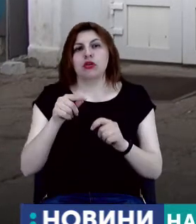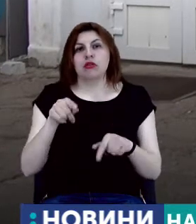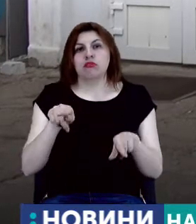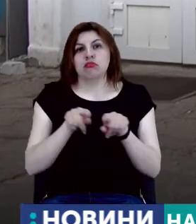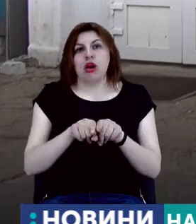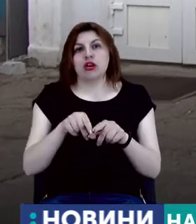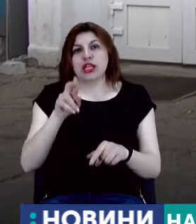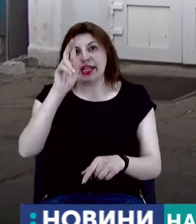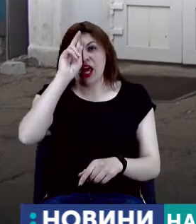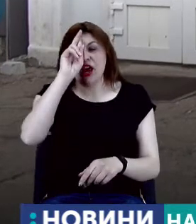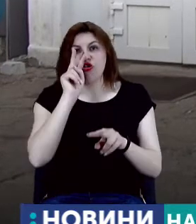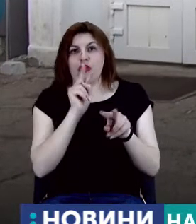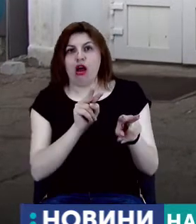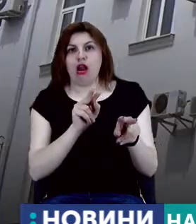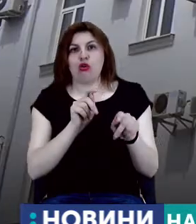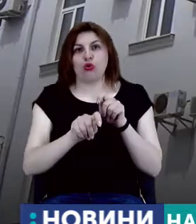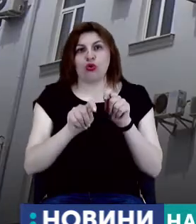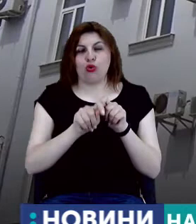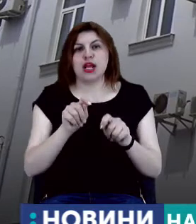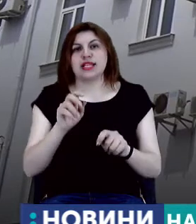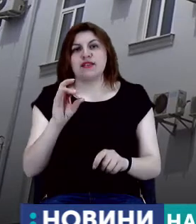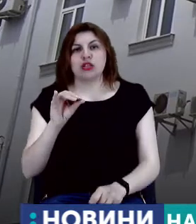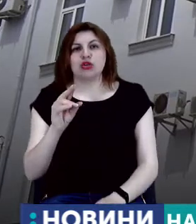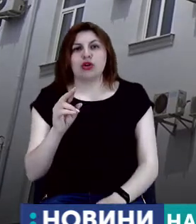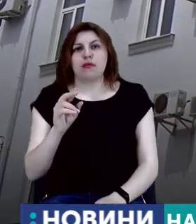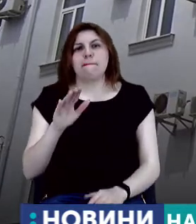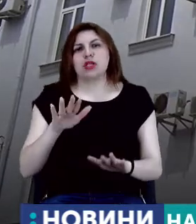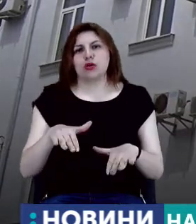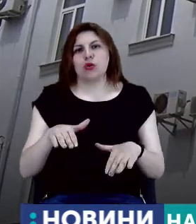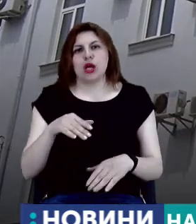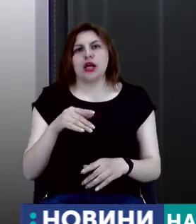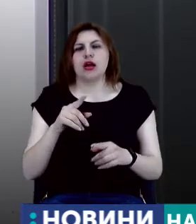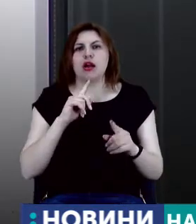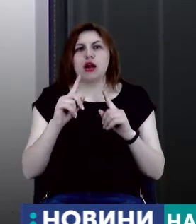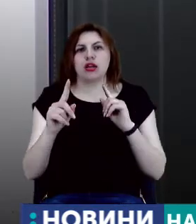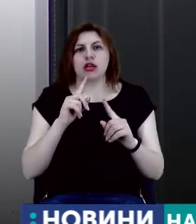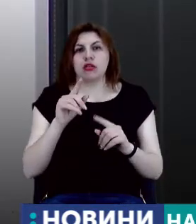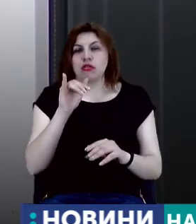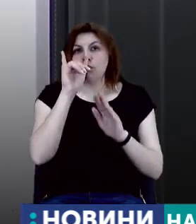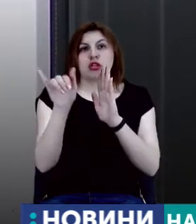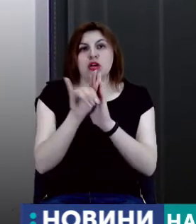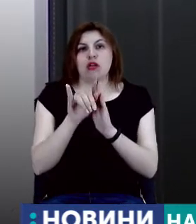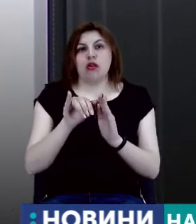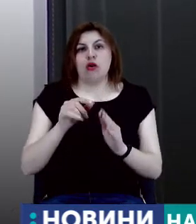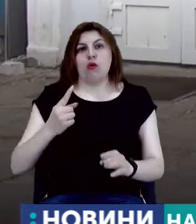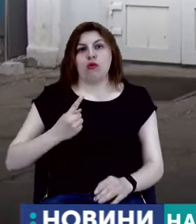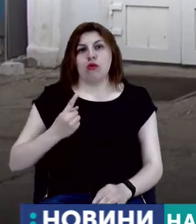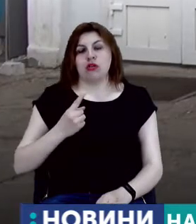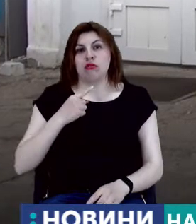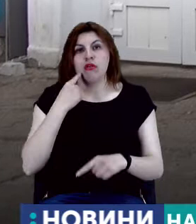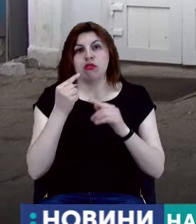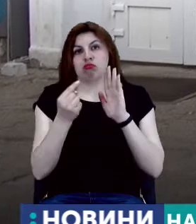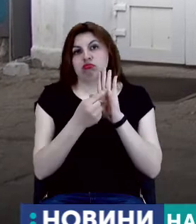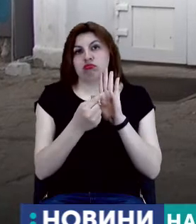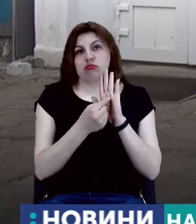контролю Сєвєродонецької міської ради. До приміщення міськради екологів не пустили охоронці, посилаючись на карантинні обмеження. Ми